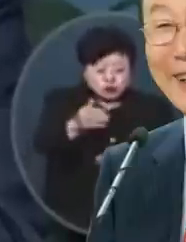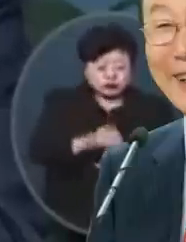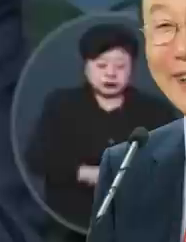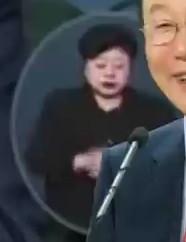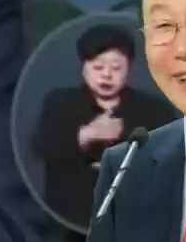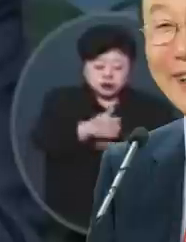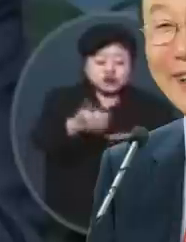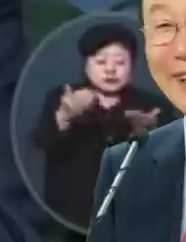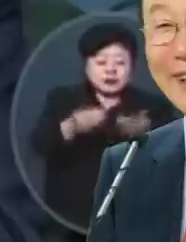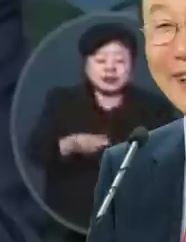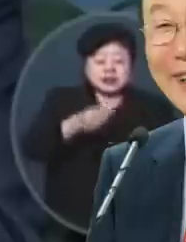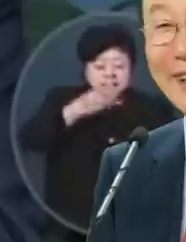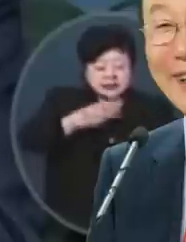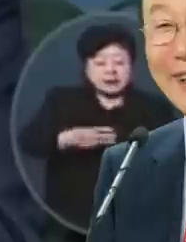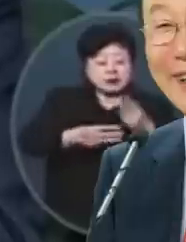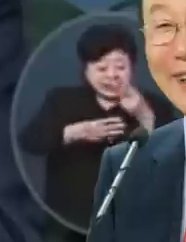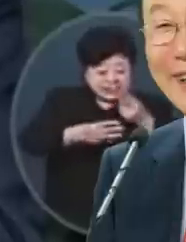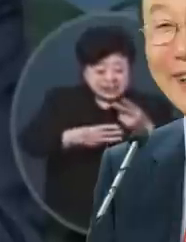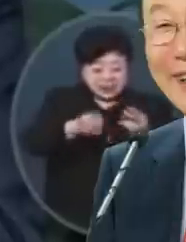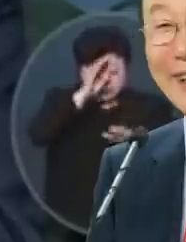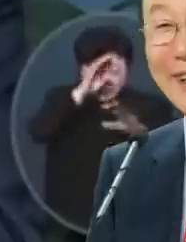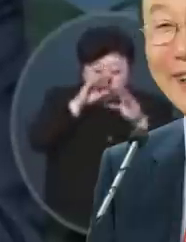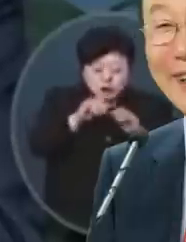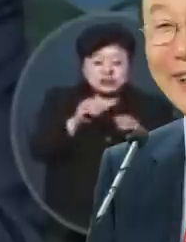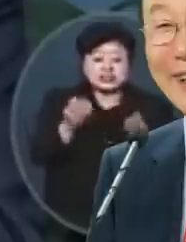주님 사역의 3분지 2는